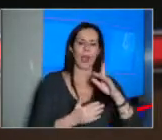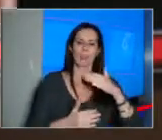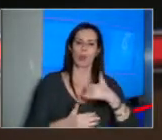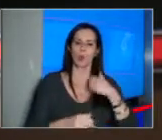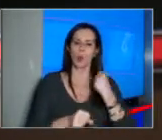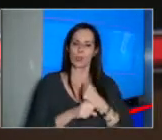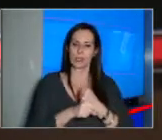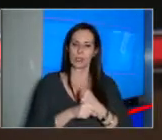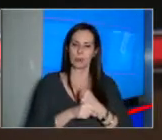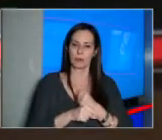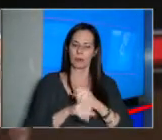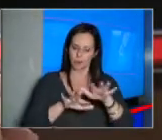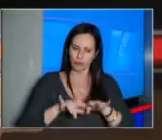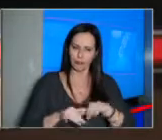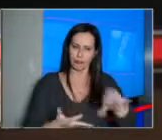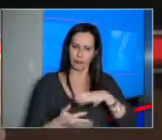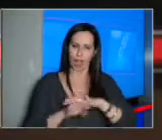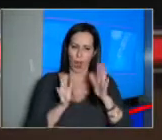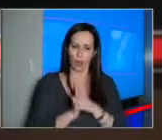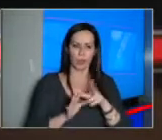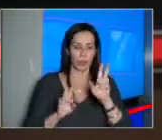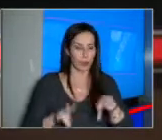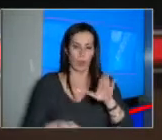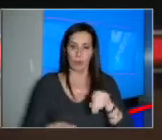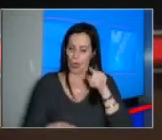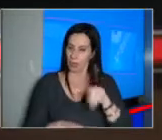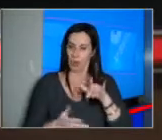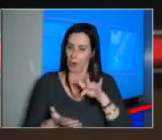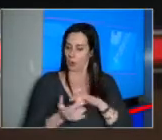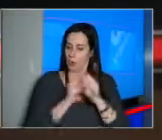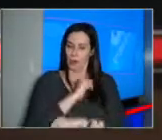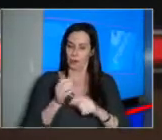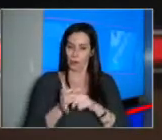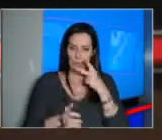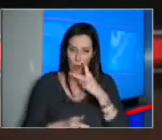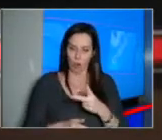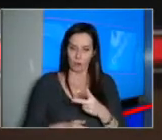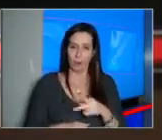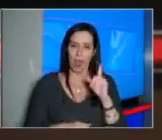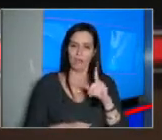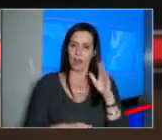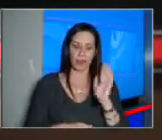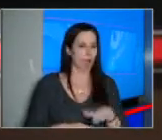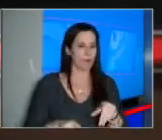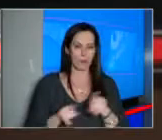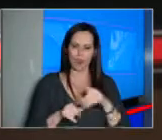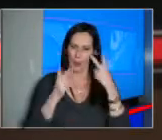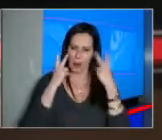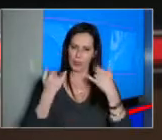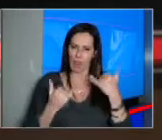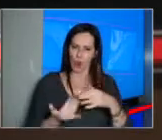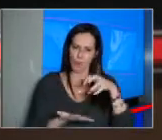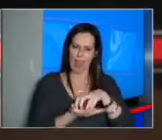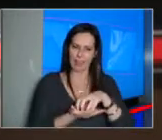הולכים לעשות דיגיטציה לכל החומרים האלה. וואו. אי אפשר גם להגיע למקום במכללה בשביל לראות את החומרים, אבל גם כמו שאתה מחפש היום